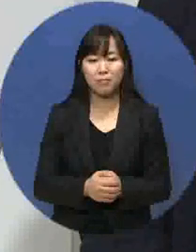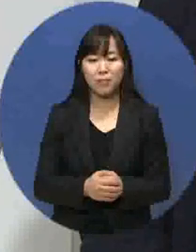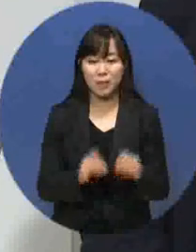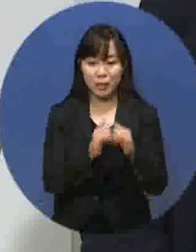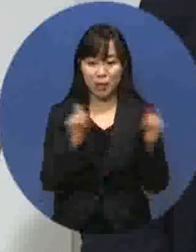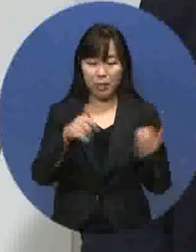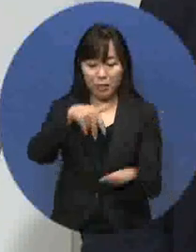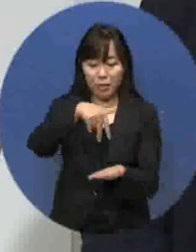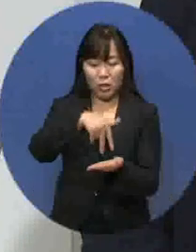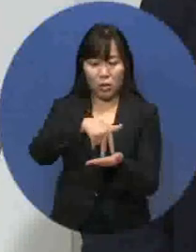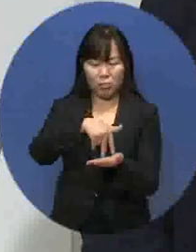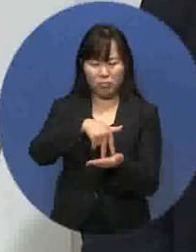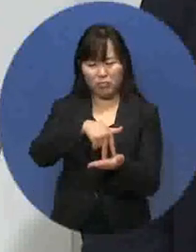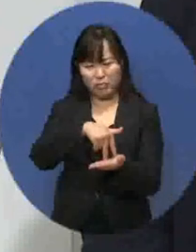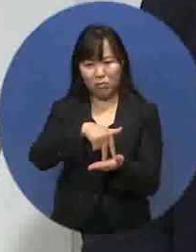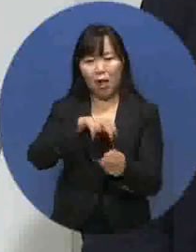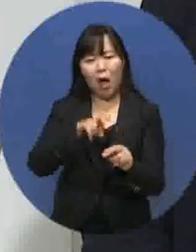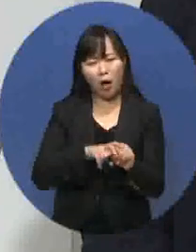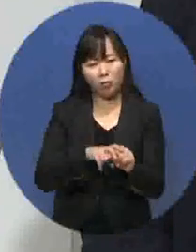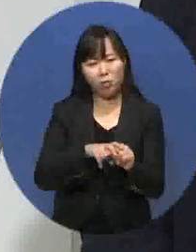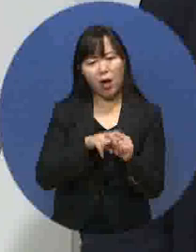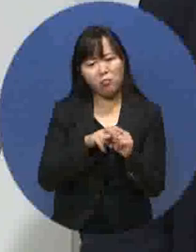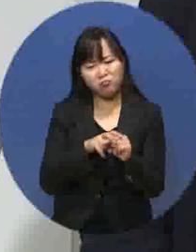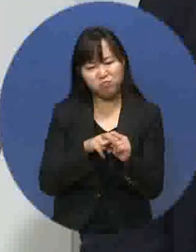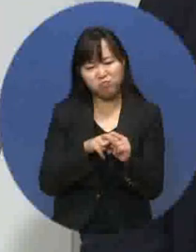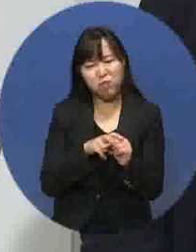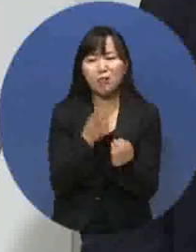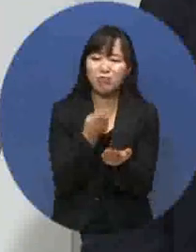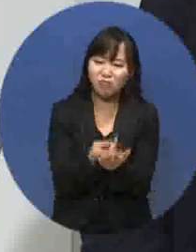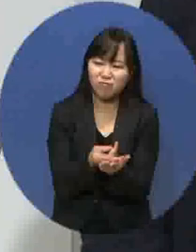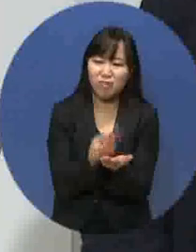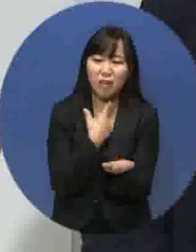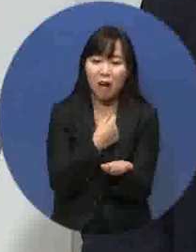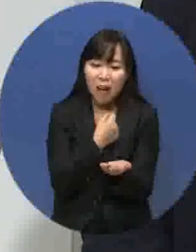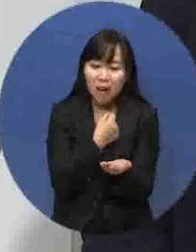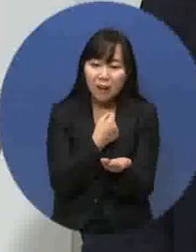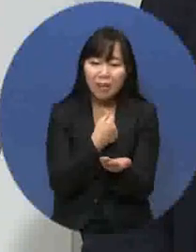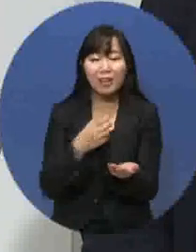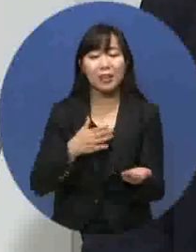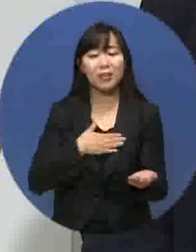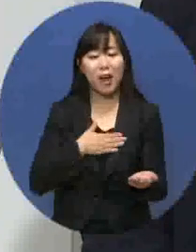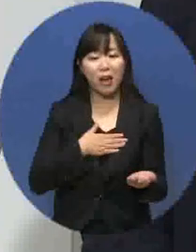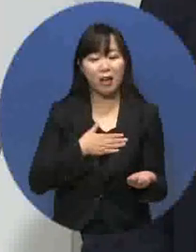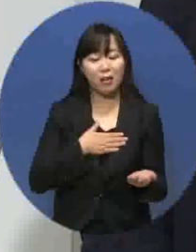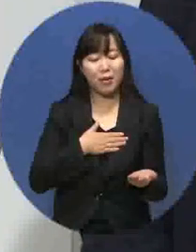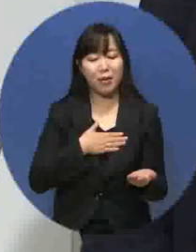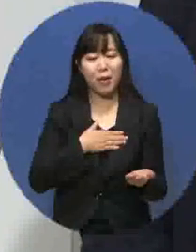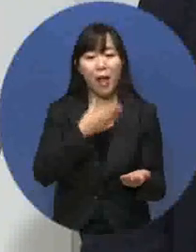사람은 이제 서 있으면 앉고 싶고 앉으면 눕고 싶고 뭐 자기의 행복을 위해서